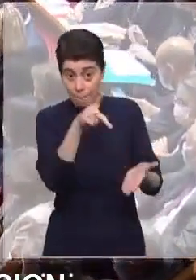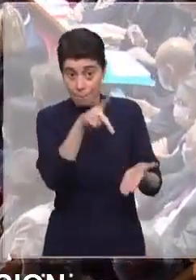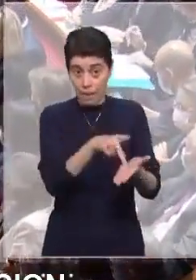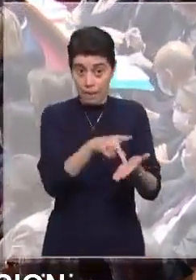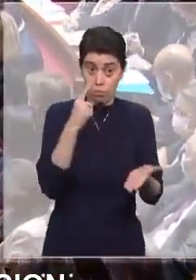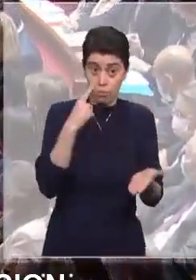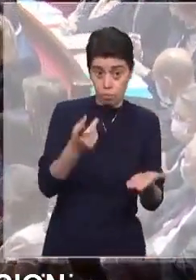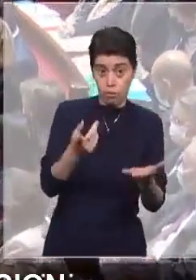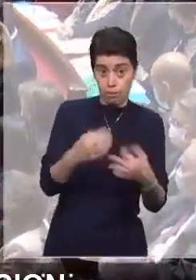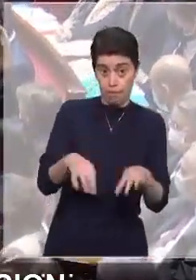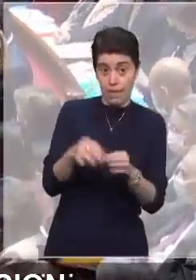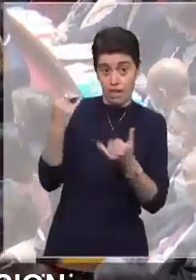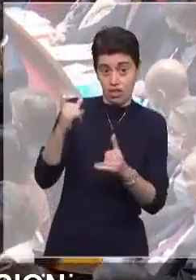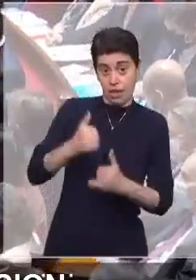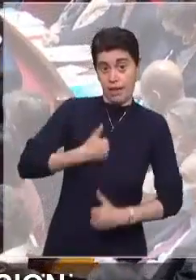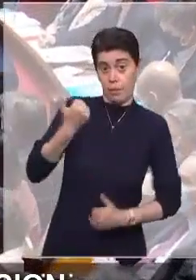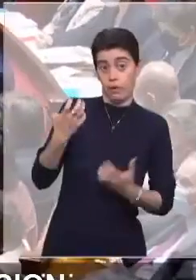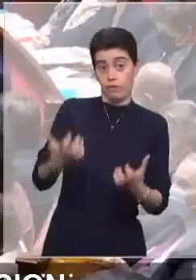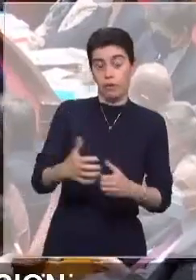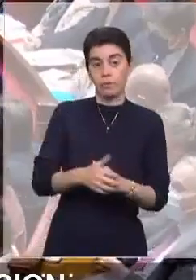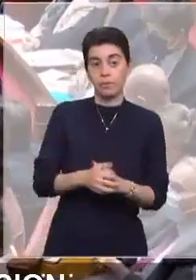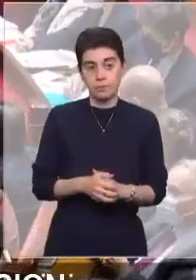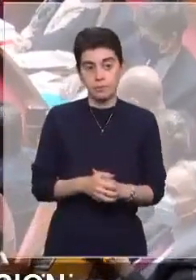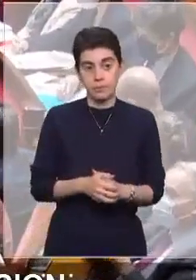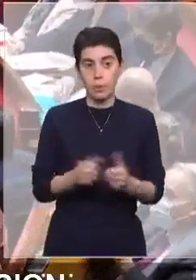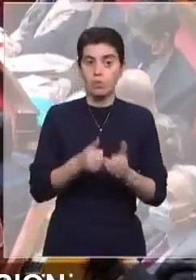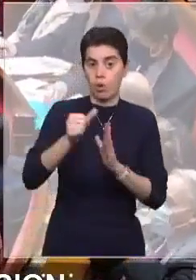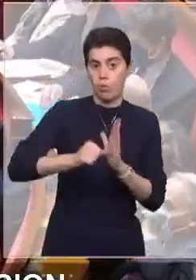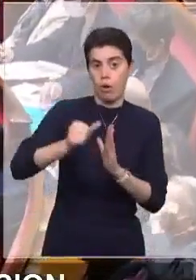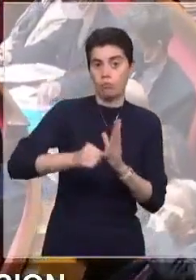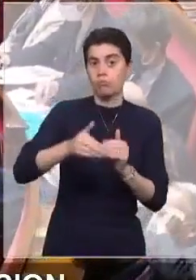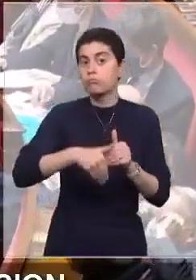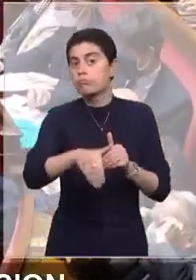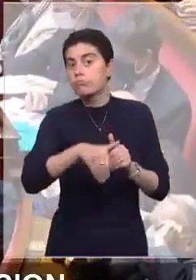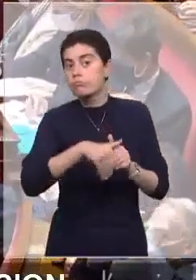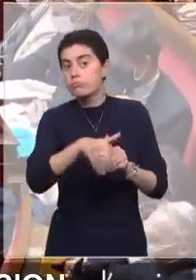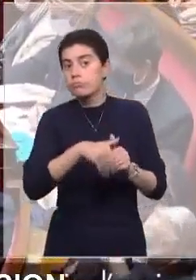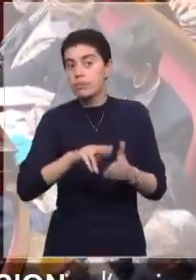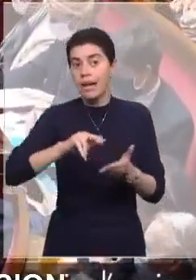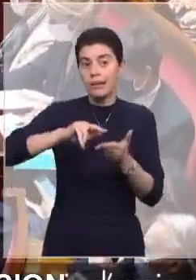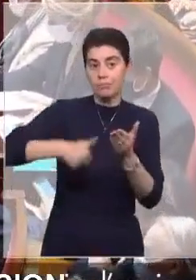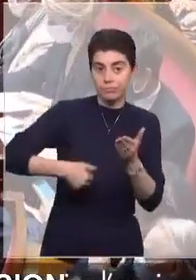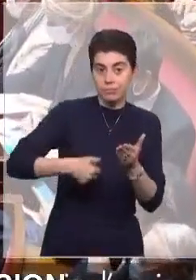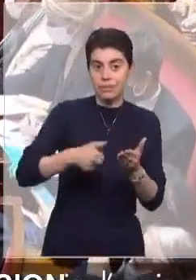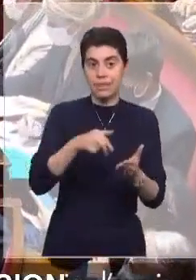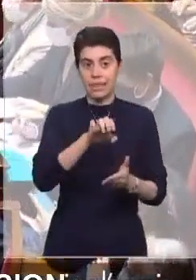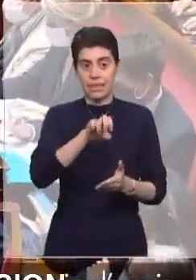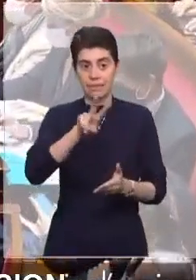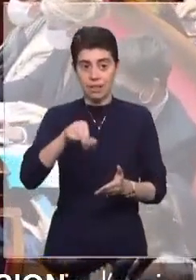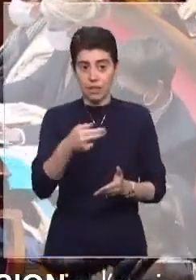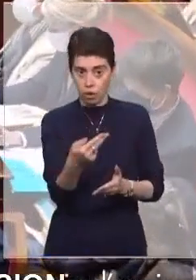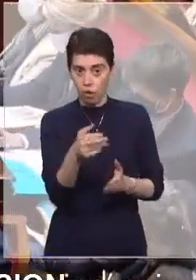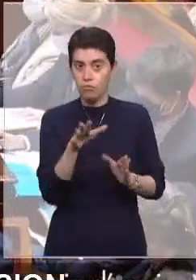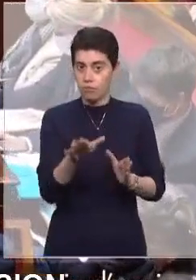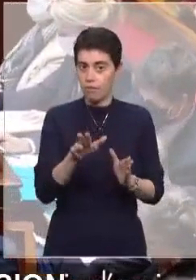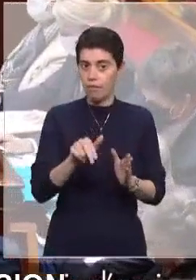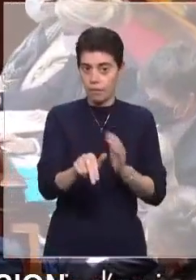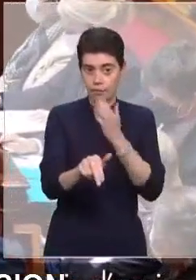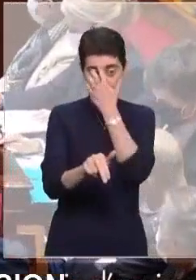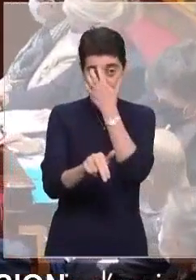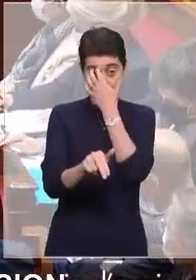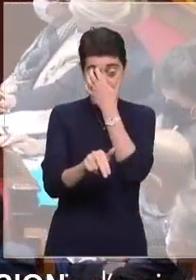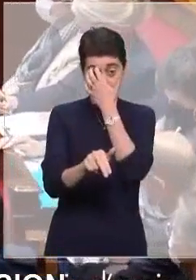indépendance, et à quelques mois de l'anniversaire des accords d'Évian. Mais le poids des drames passés ne doit emmener personne à